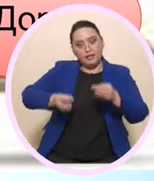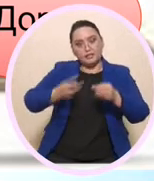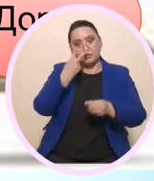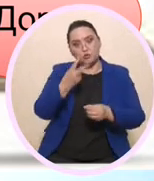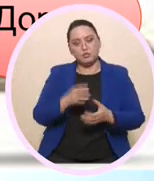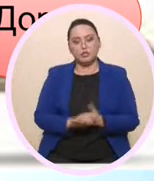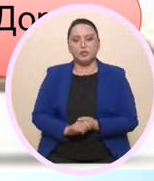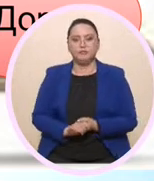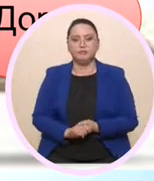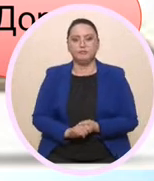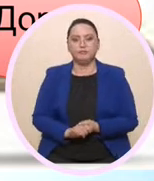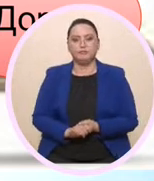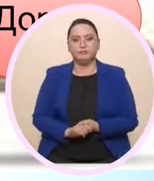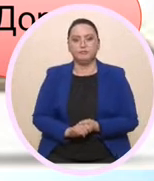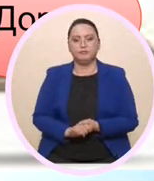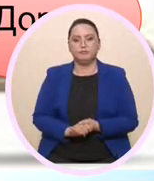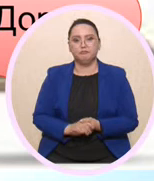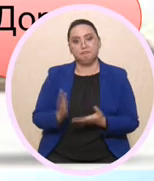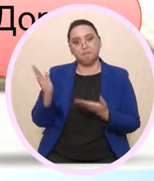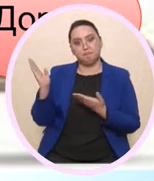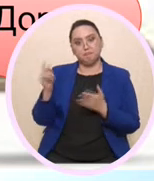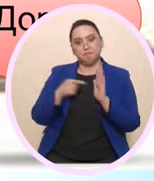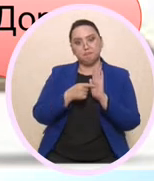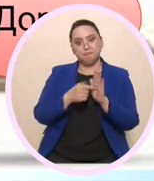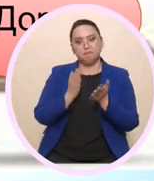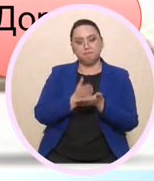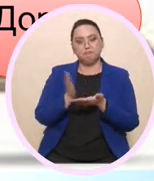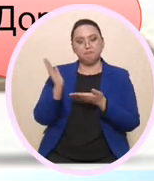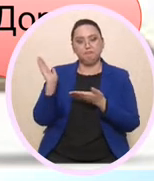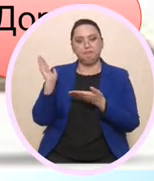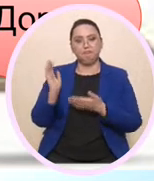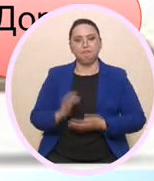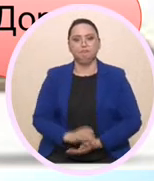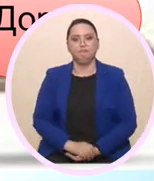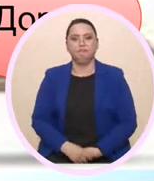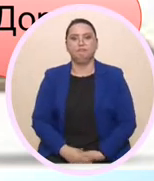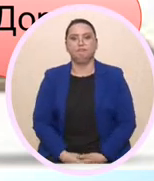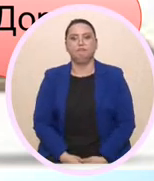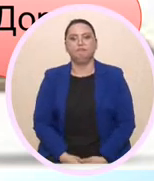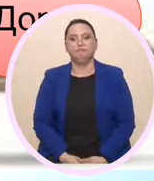байдалтай харагдах байхаа гэж багш нь бодож байна.